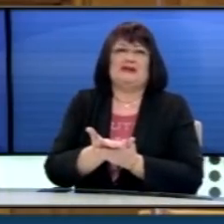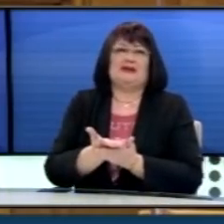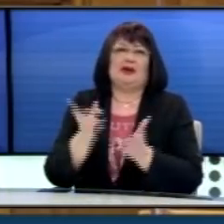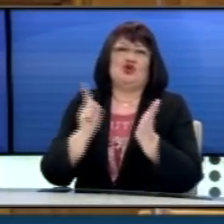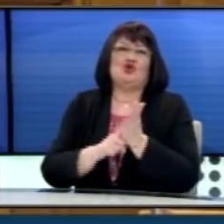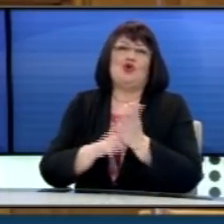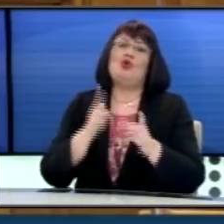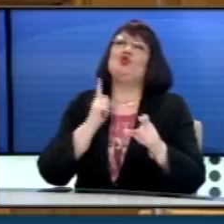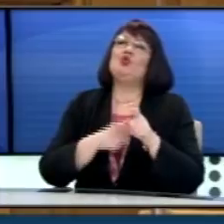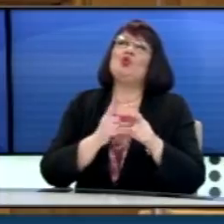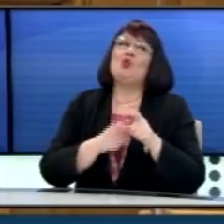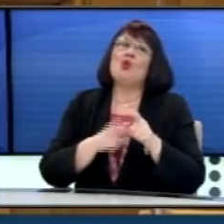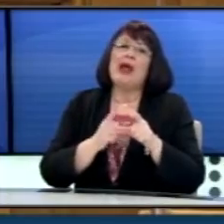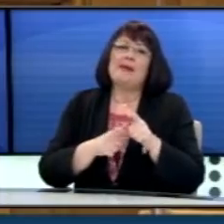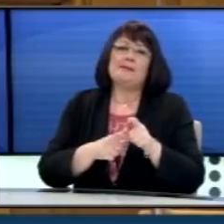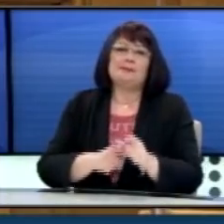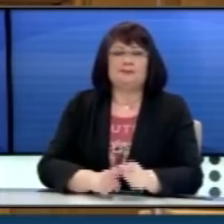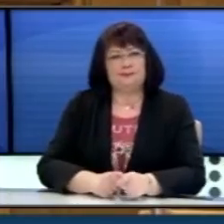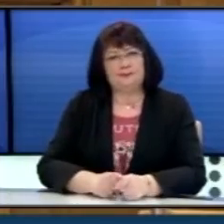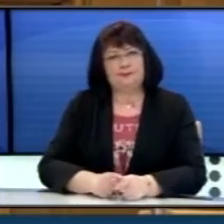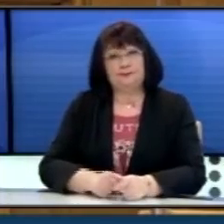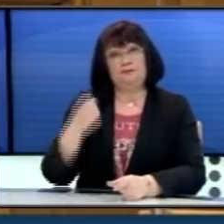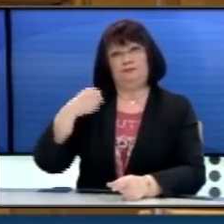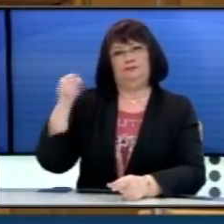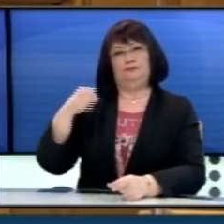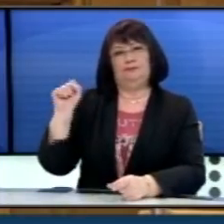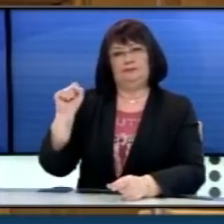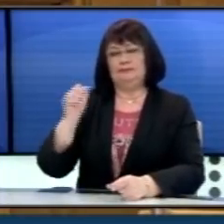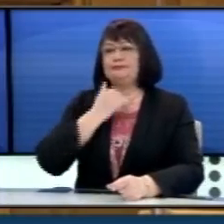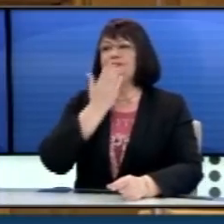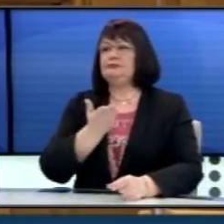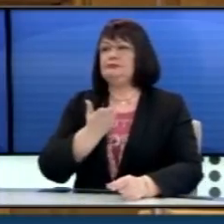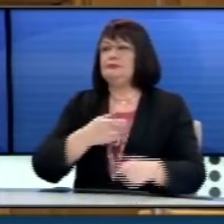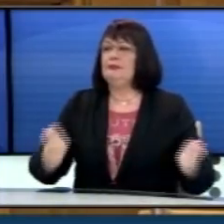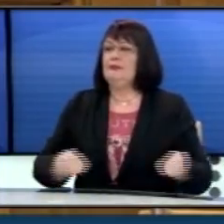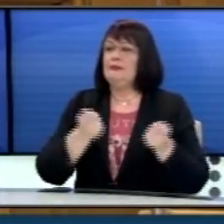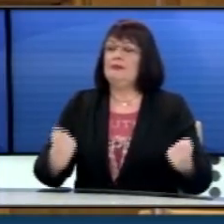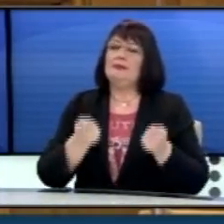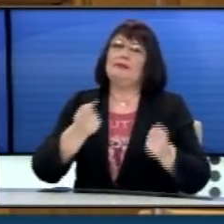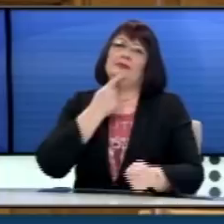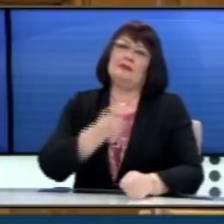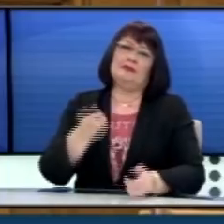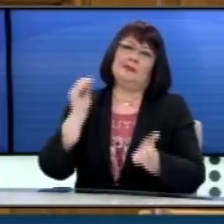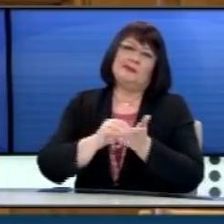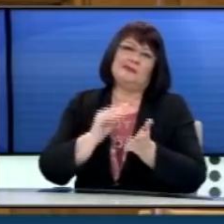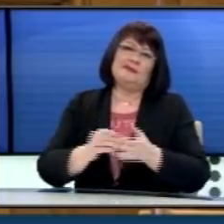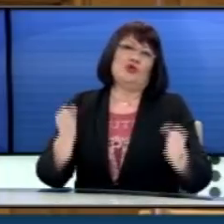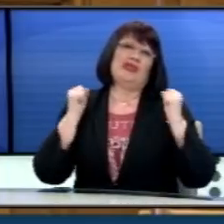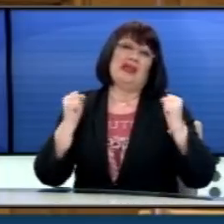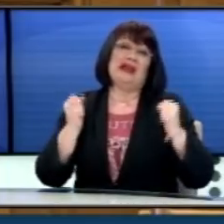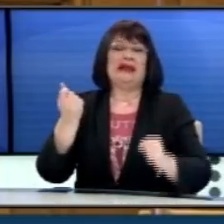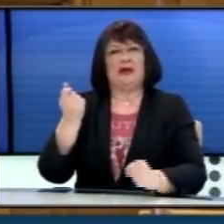στην πρόταση νόμου του ΚΚΕ, την οποία αρνείστε να υλοποιήσετε στο όνομα πάλι των αντοχών